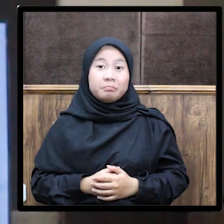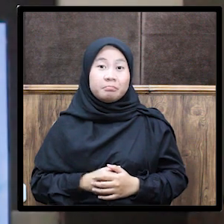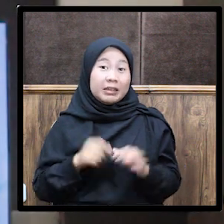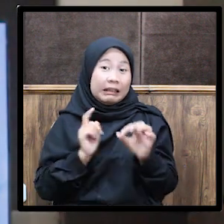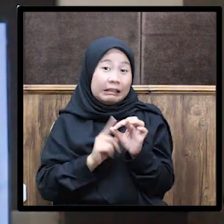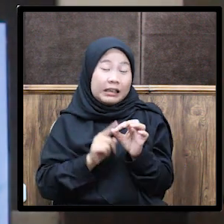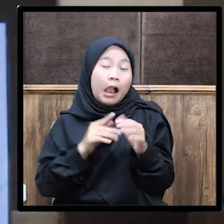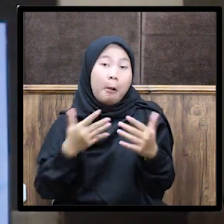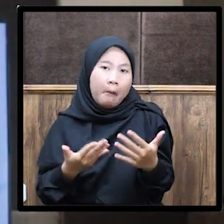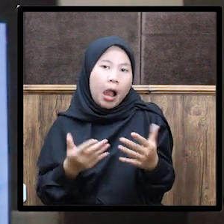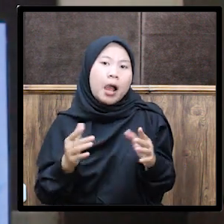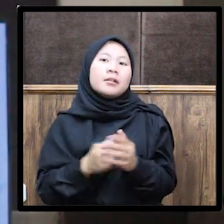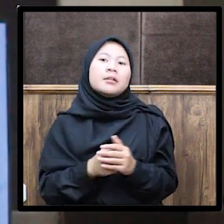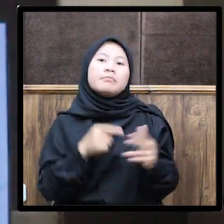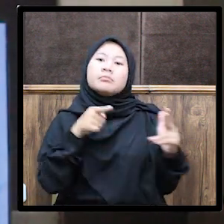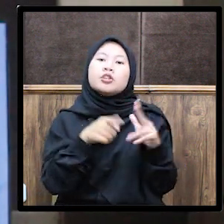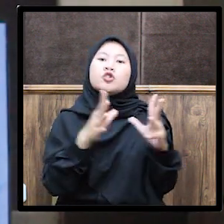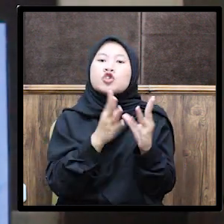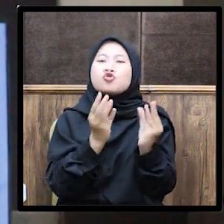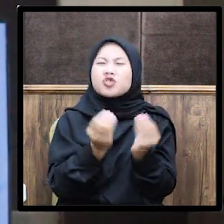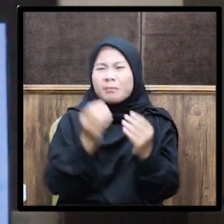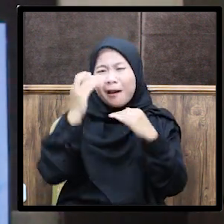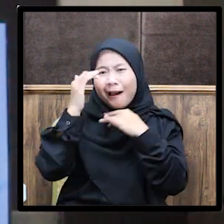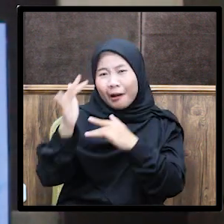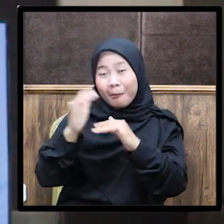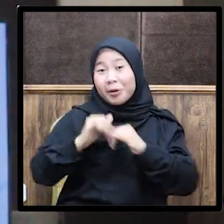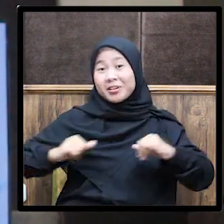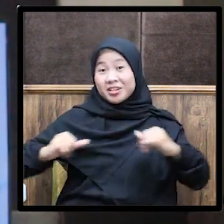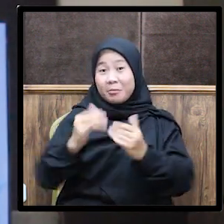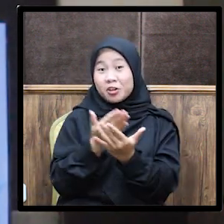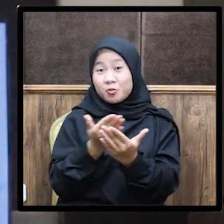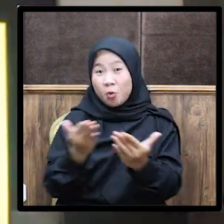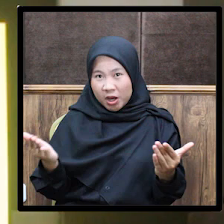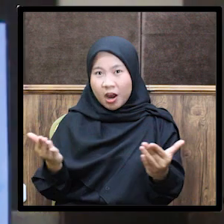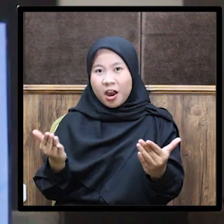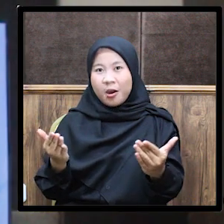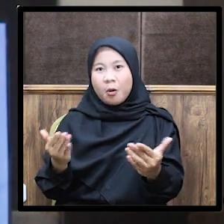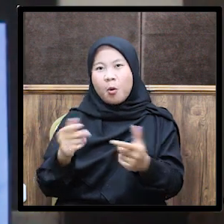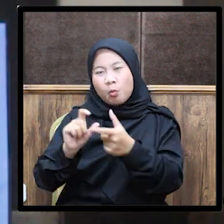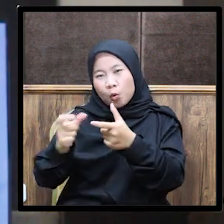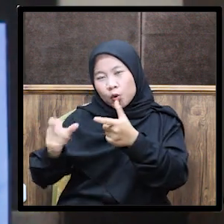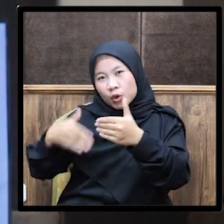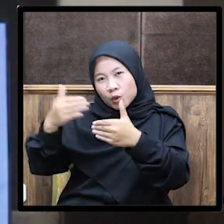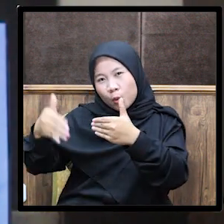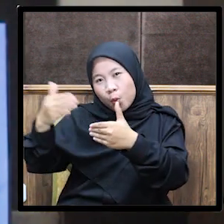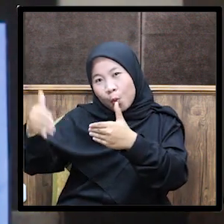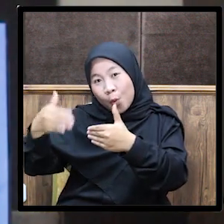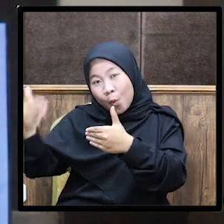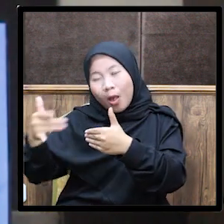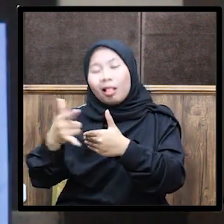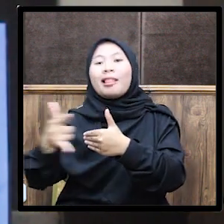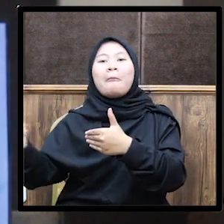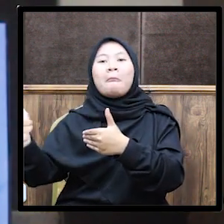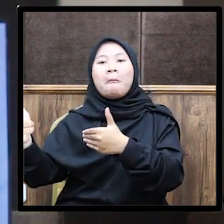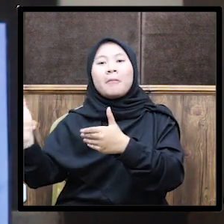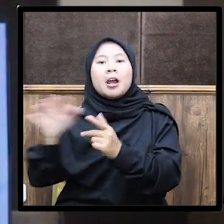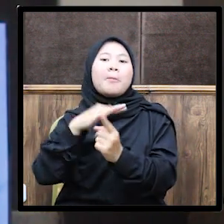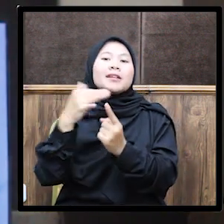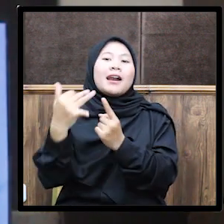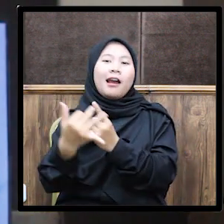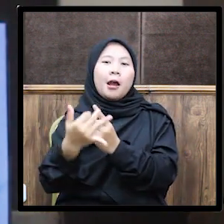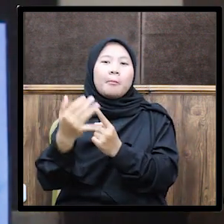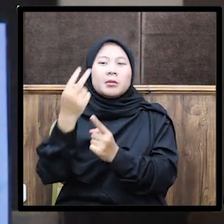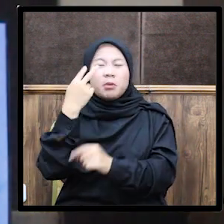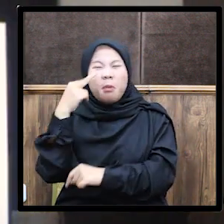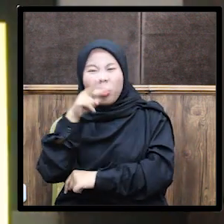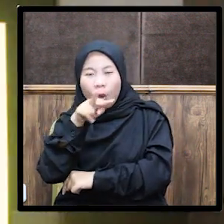inklusif itu adalah harapan kita bersama, progres akan terus berlanjut dan juga masyarakat akan terus memantau, akan terus mengawal